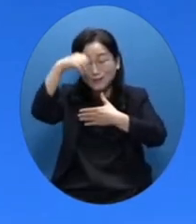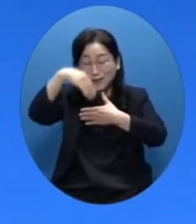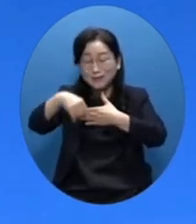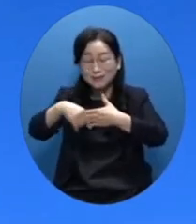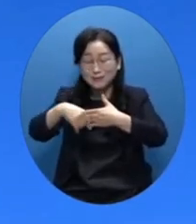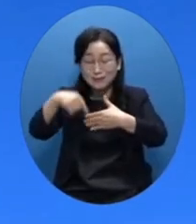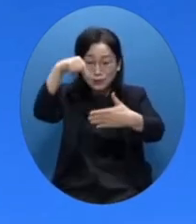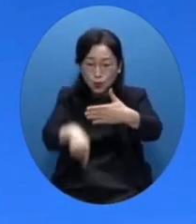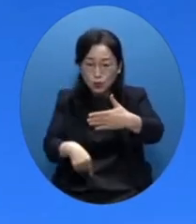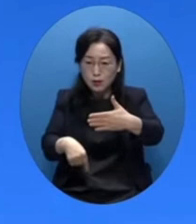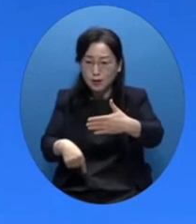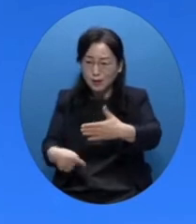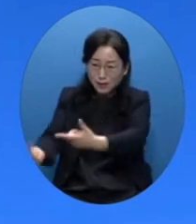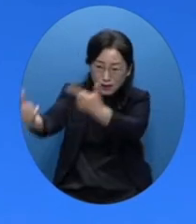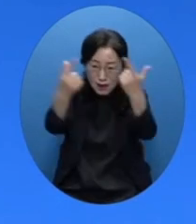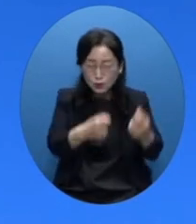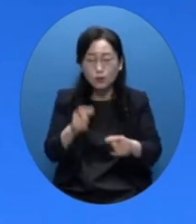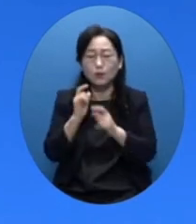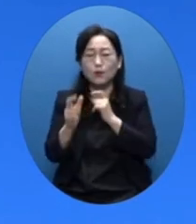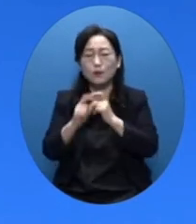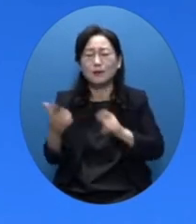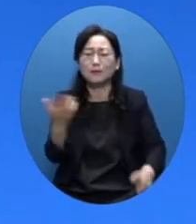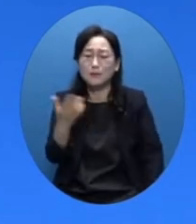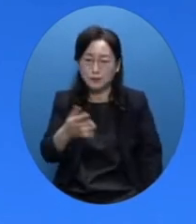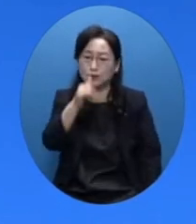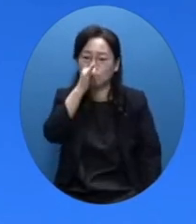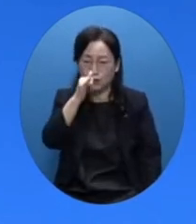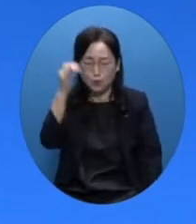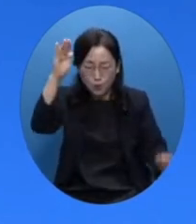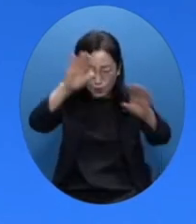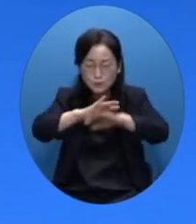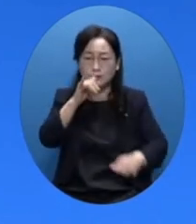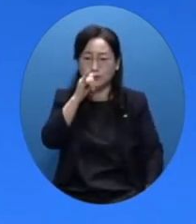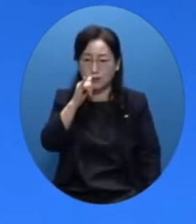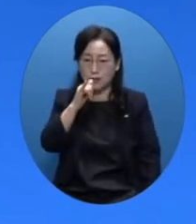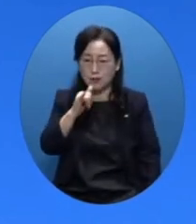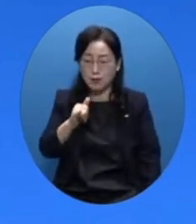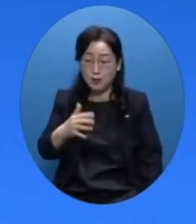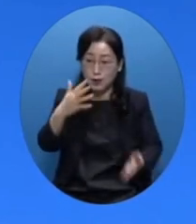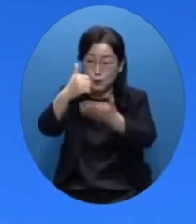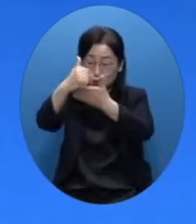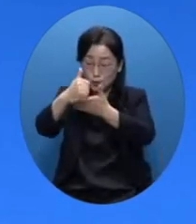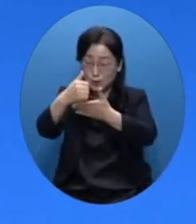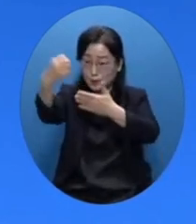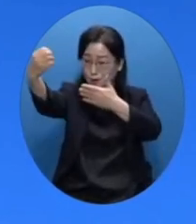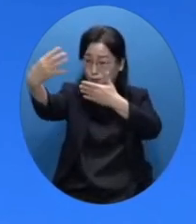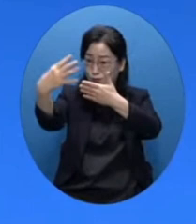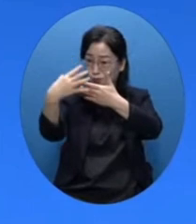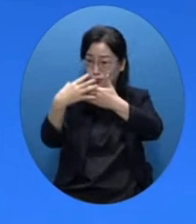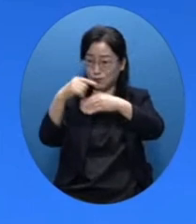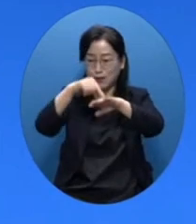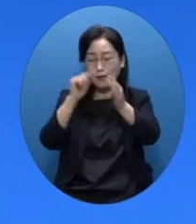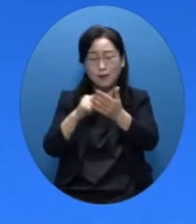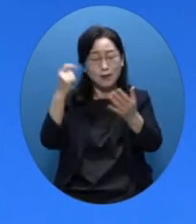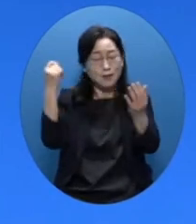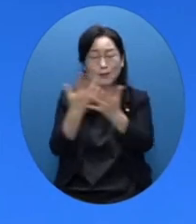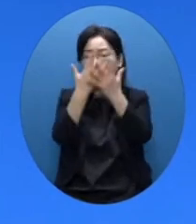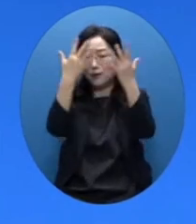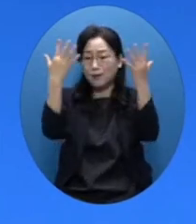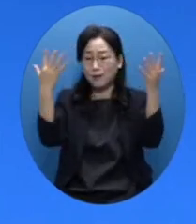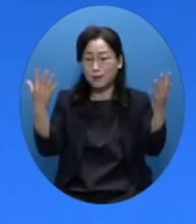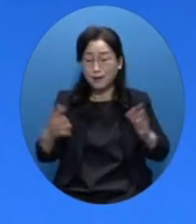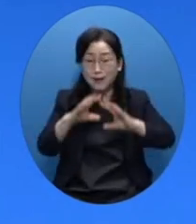마음속에 너도나도 고민이 있고 아픔이 있고 어둠이 있습니다 취미 등불을 켜야 만 마음에 평안함이 다가오는 것입니다 쌍